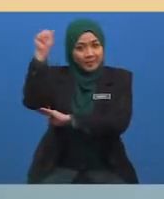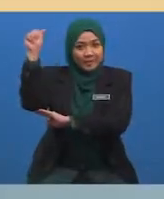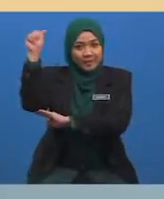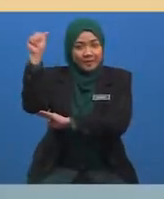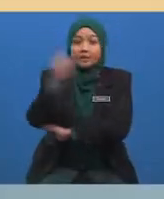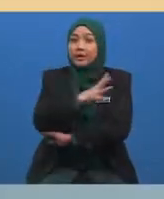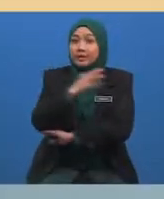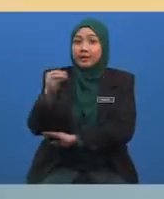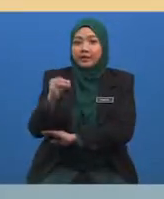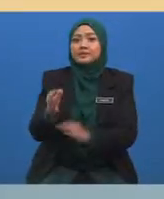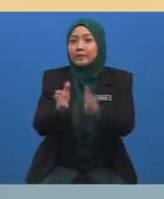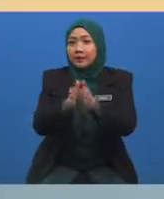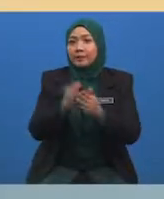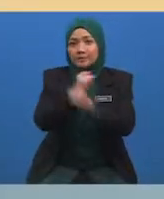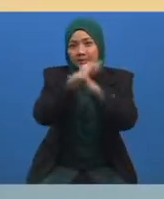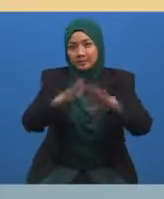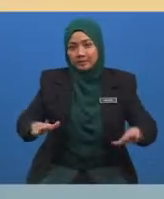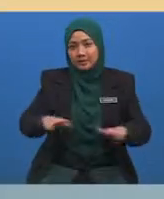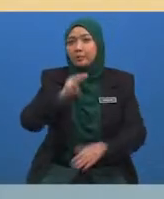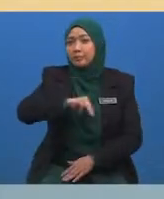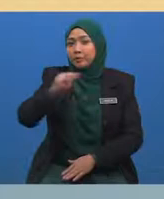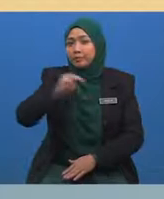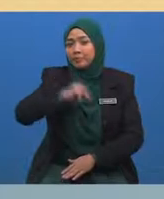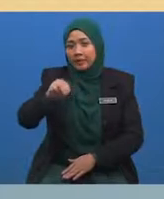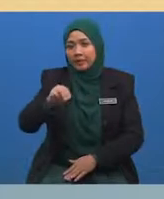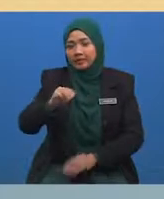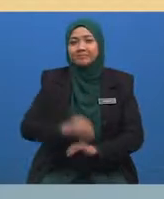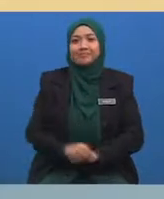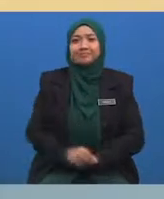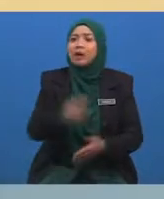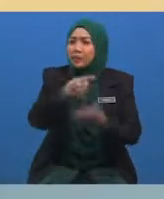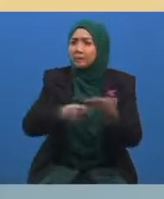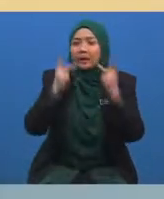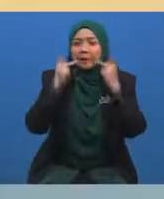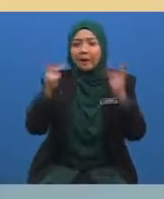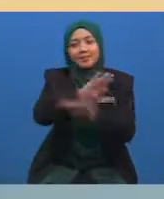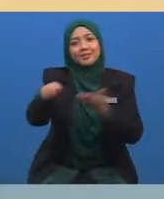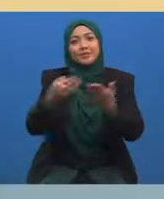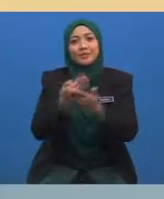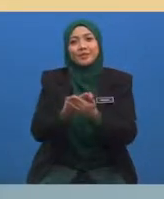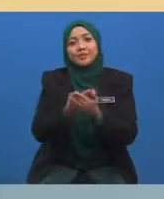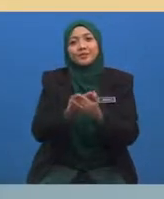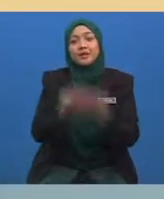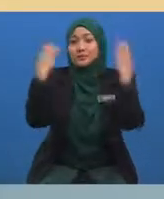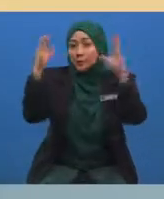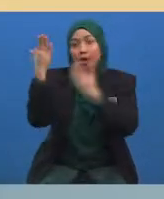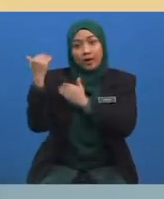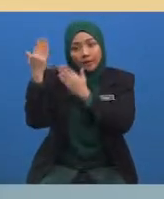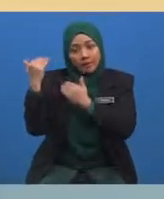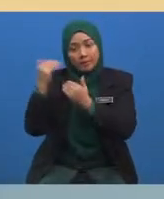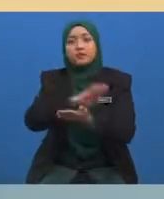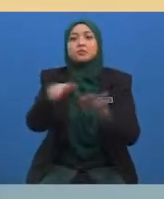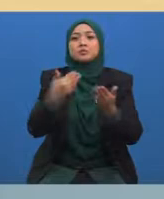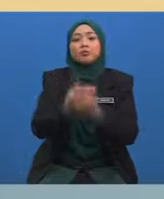Assalamualaikum dan salam sejahtera murid-murid sekalian. Apa khabar semua? Cikgu berharap semua